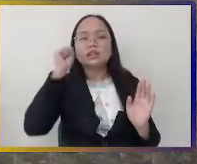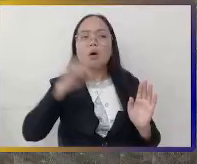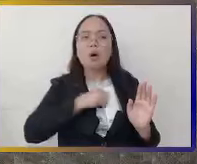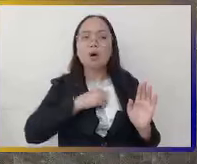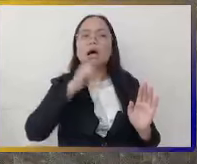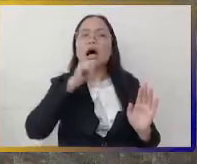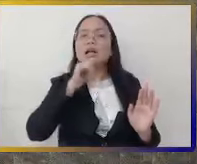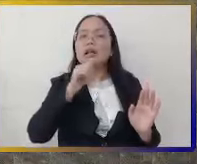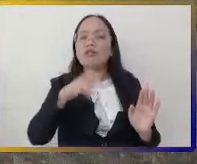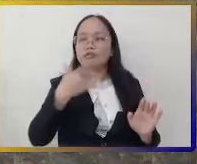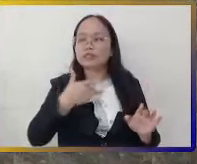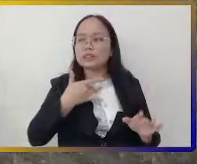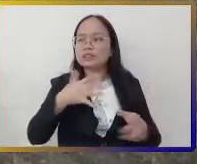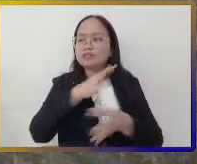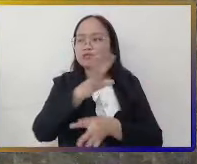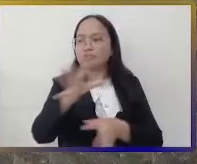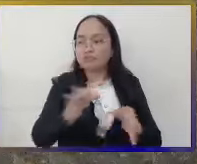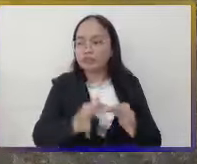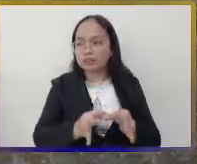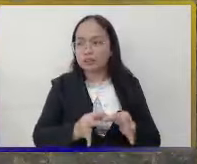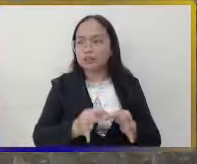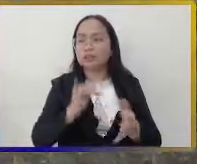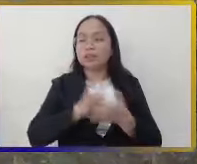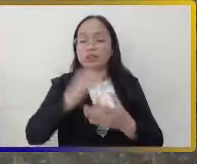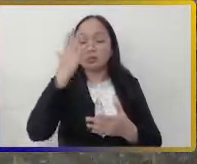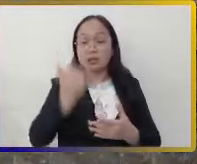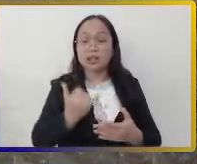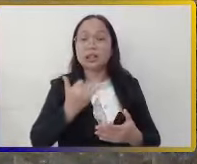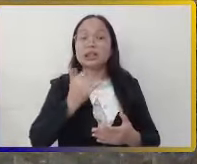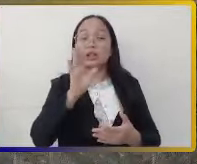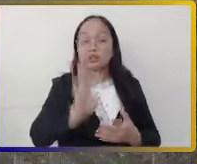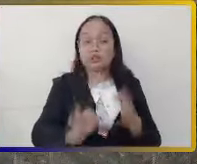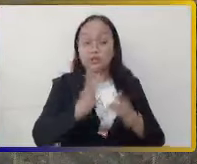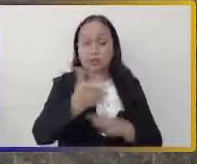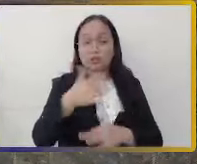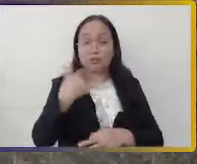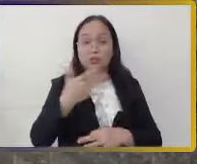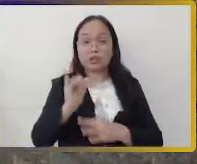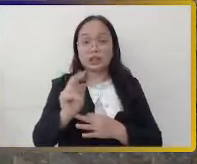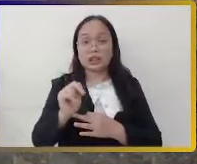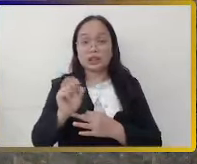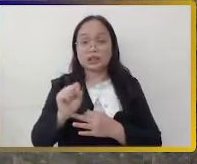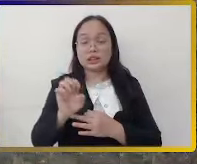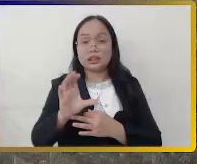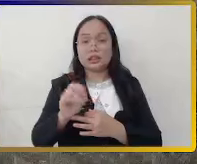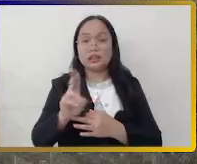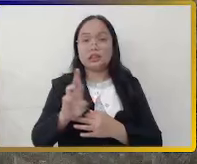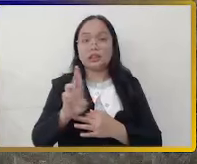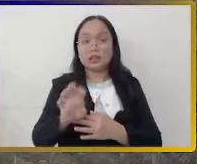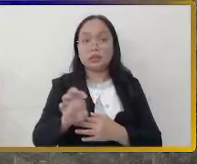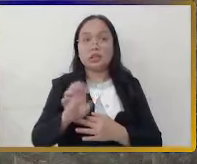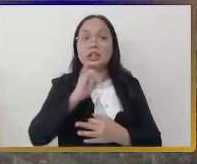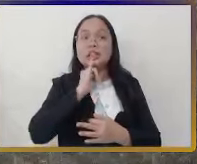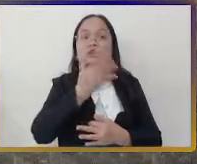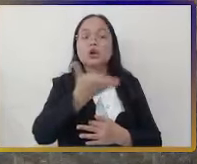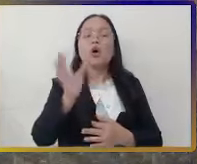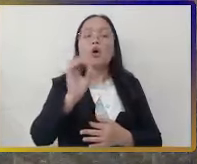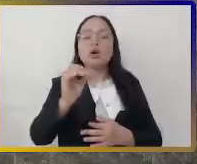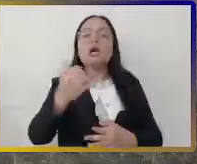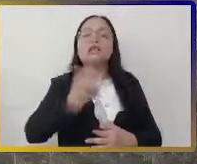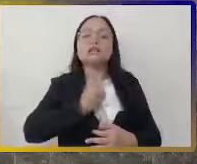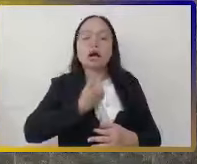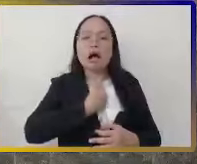Now, alam nyo, kaya nga sabi ko po sa inyo kanina, insecurity is self-what? Disqualification.